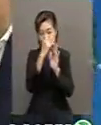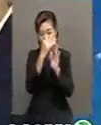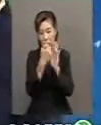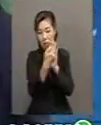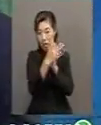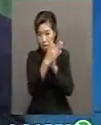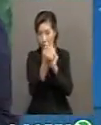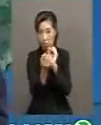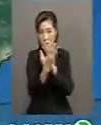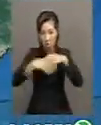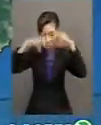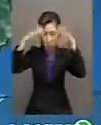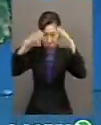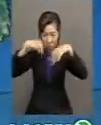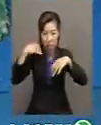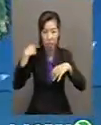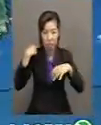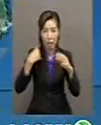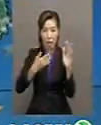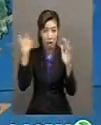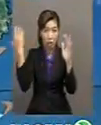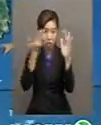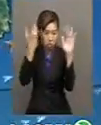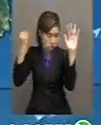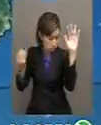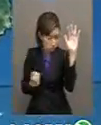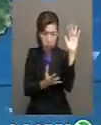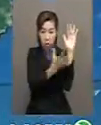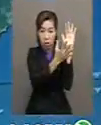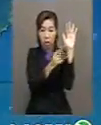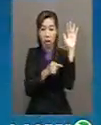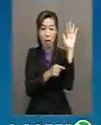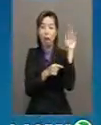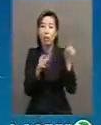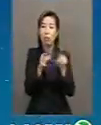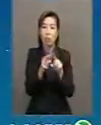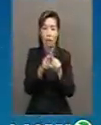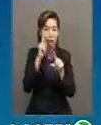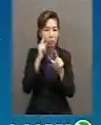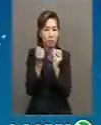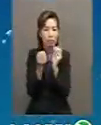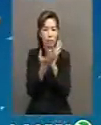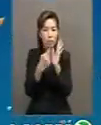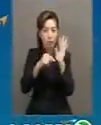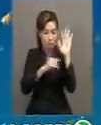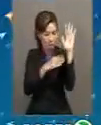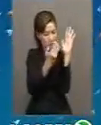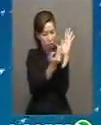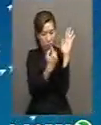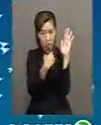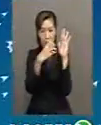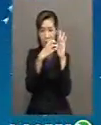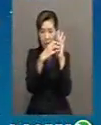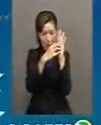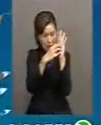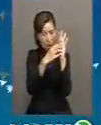มีฝนตกหนักครับในขณะที่มรสุมทางด้านตะวันตกเฉียงใต้ยังคงเป็นปัจจัยเสริมที่ช่วยทำให้บริเวณของพื้นที่ทางด้านฝั่งตะวันตกภาคกลาง